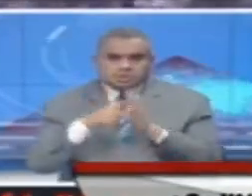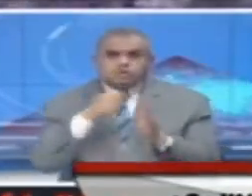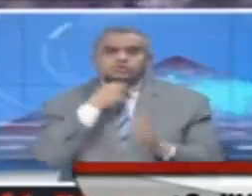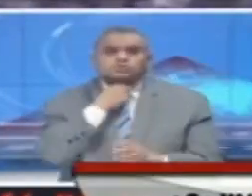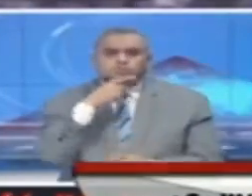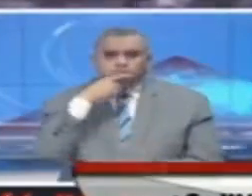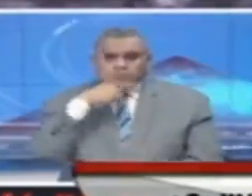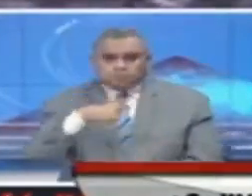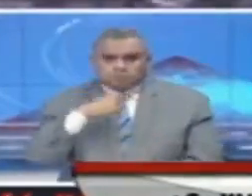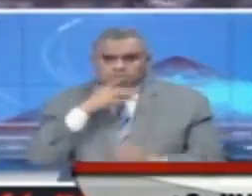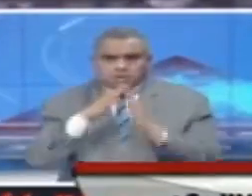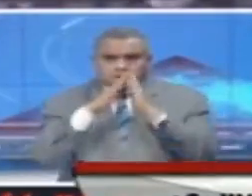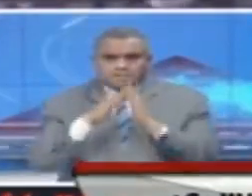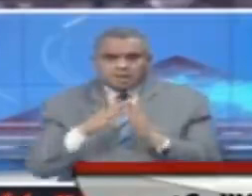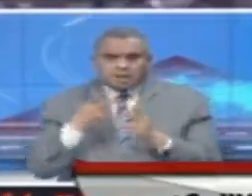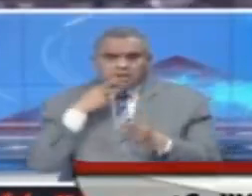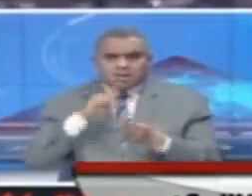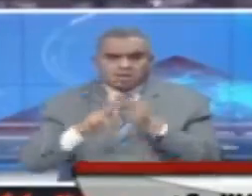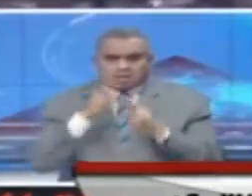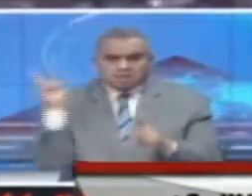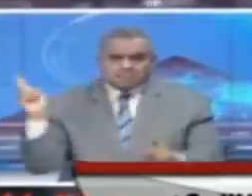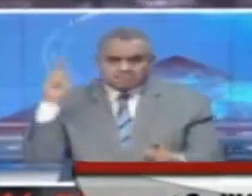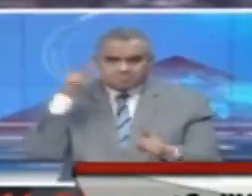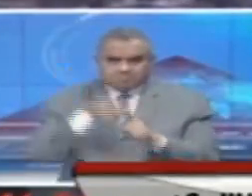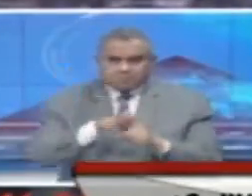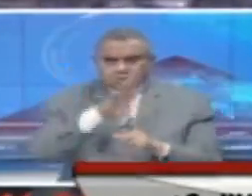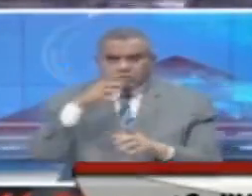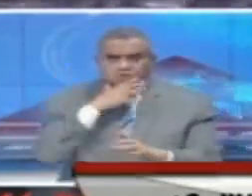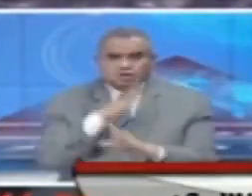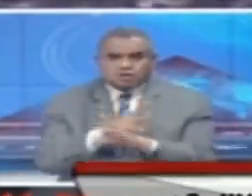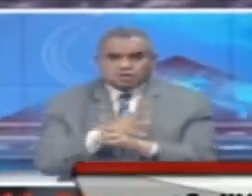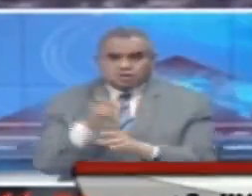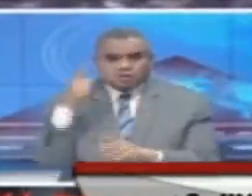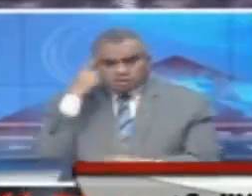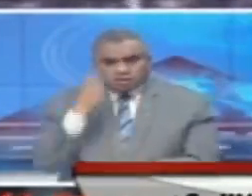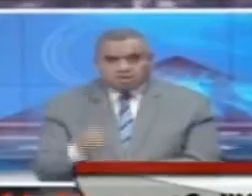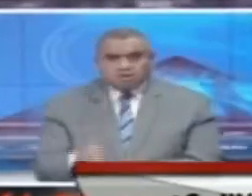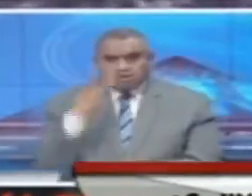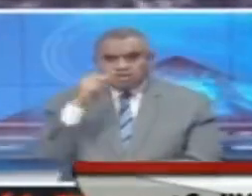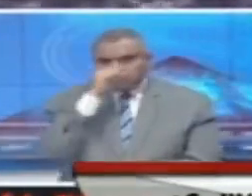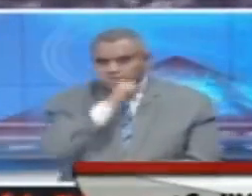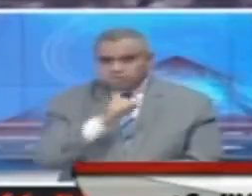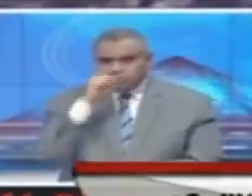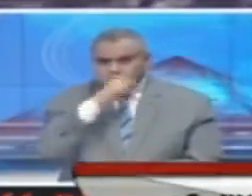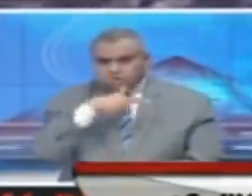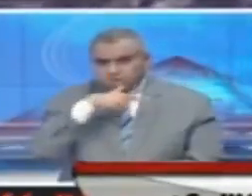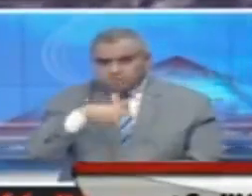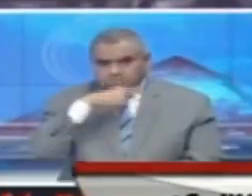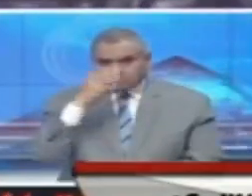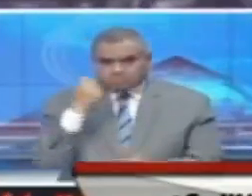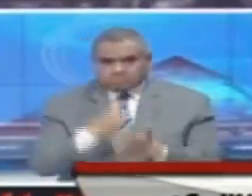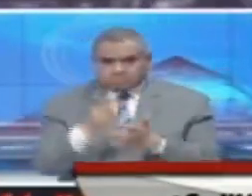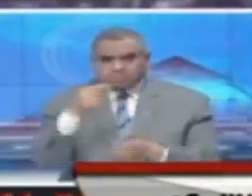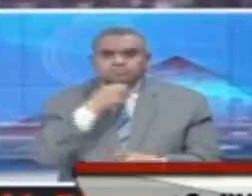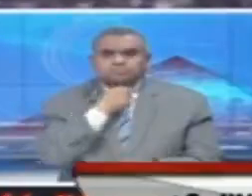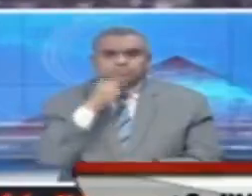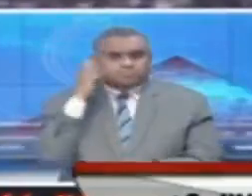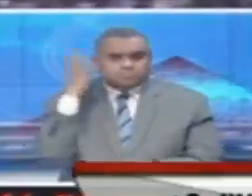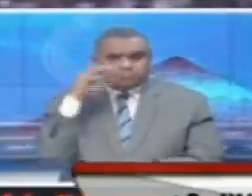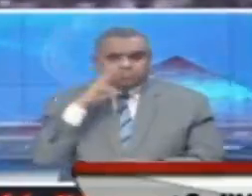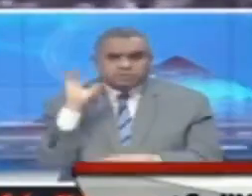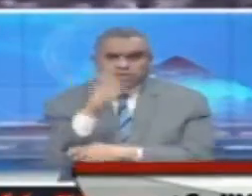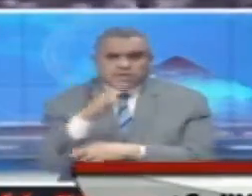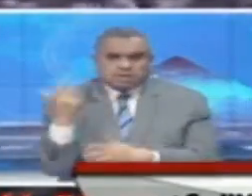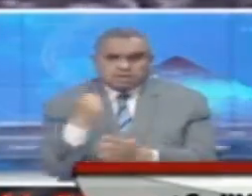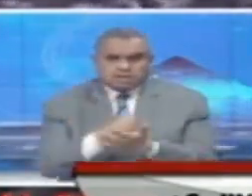اللي جايين بالدبارة طبيعي هبل. وكان الشعر أحد وسائلها، اتخذت منه صوتا لجلد جلود